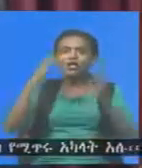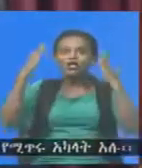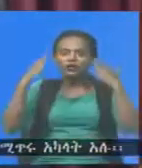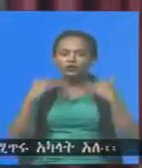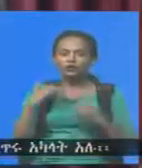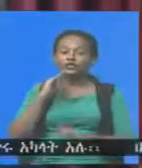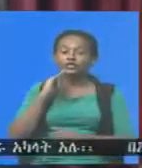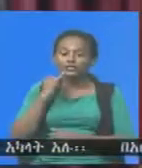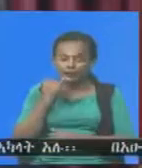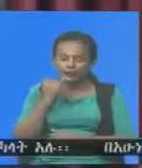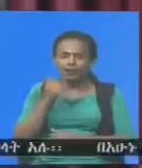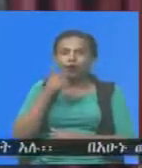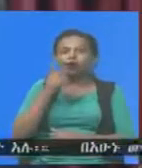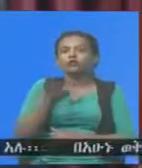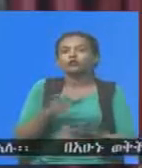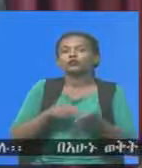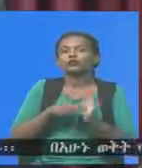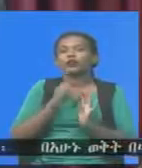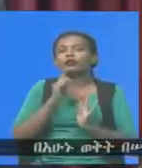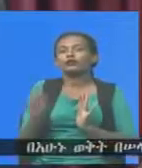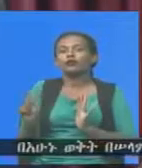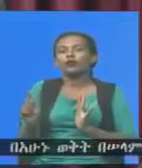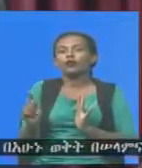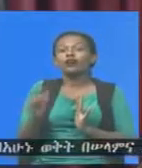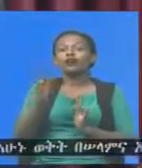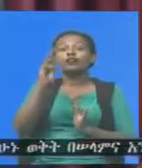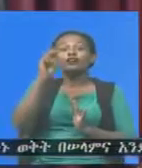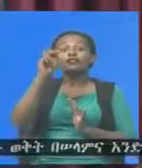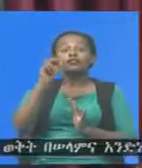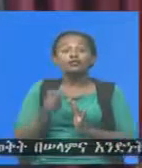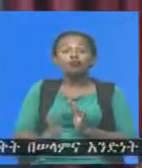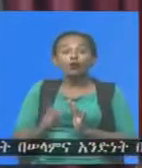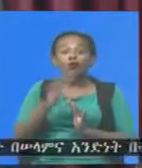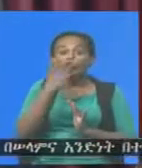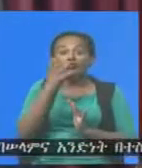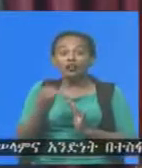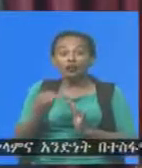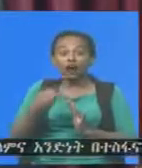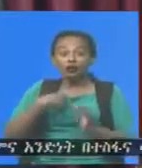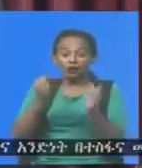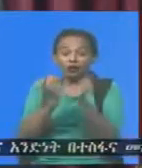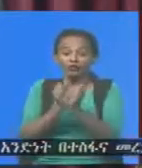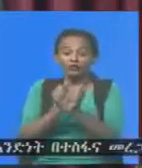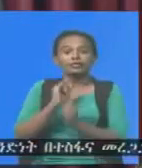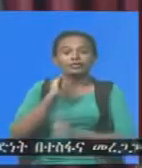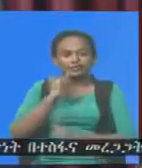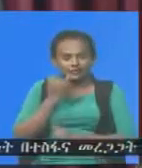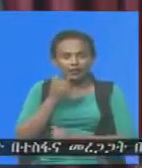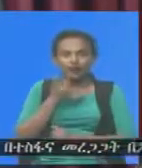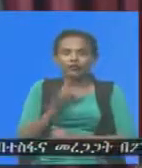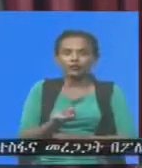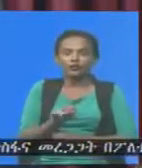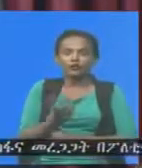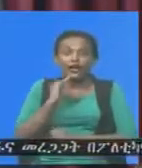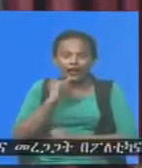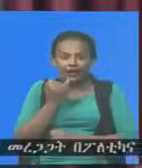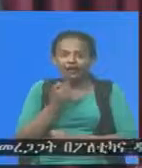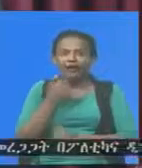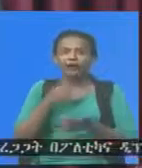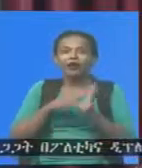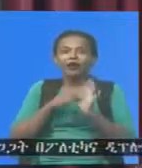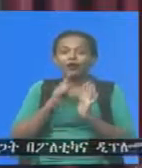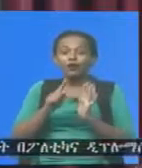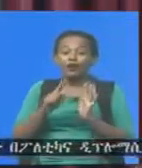እኛም ማሰራቸው። ሳውዝ አፍሪካ ደጋረገ ማለት ነው እኛም ማሰሩ። ሳውዲ ደጋረገ ማለት ነው።